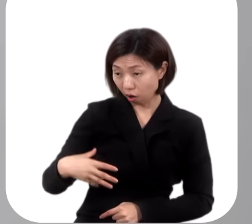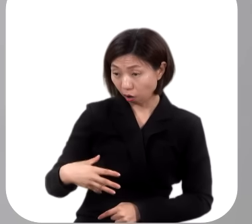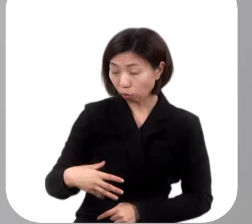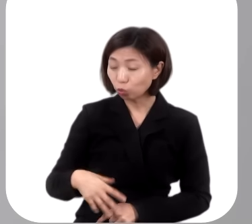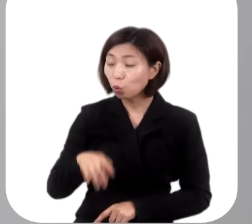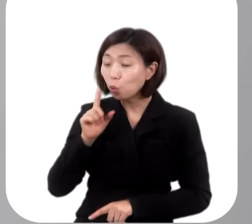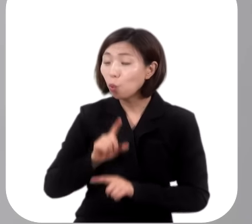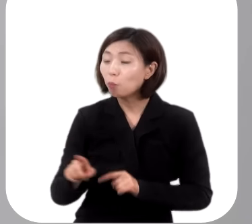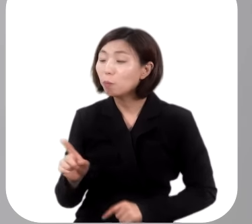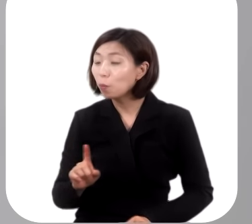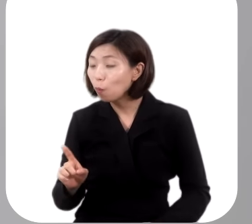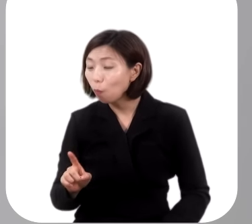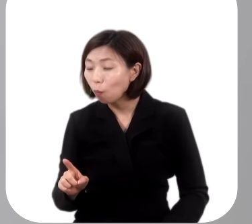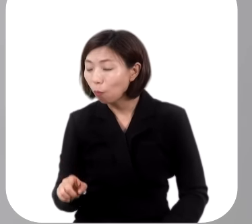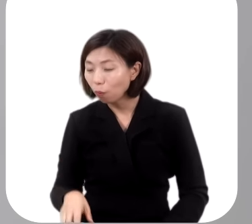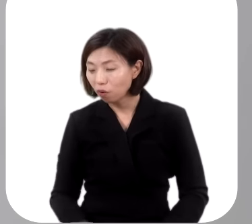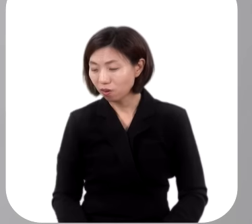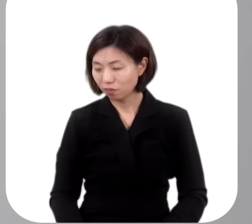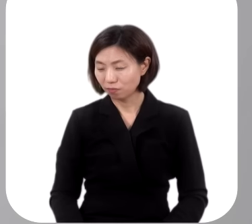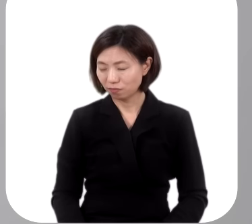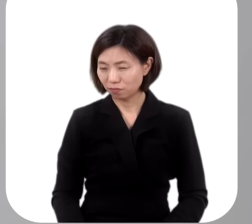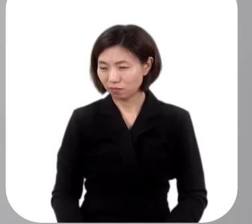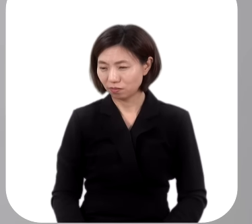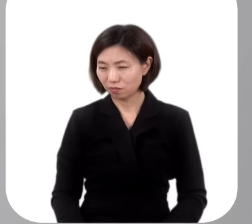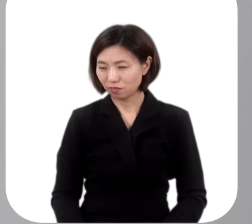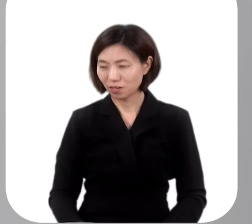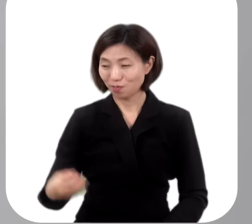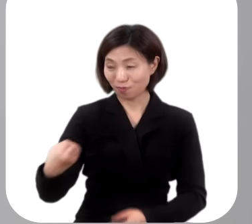이래. 무슨 고민 하니까